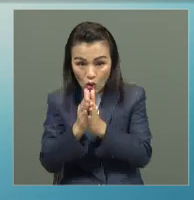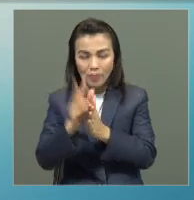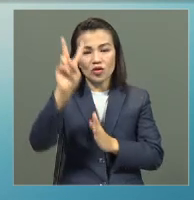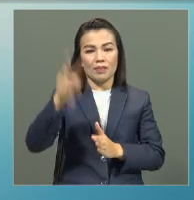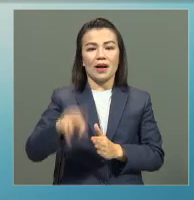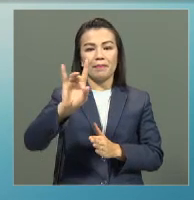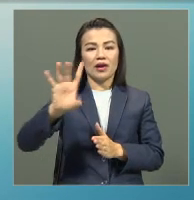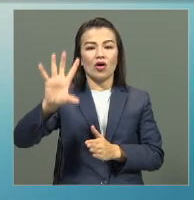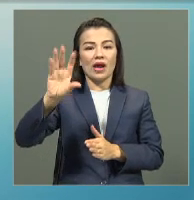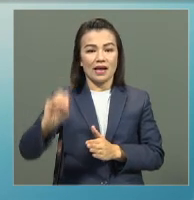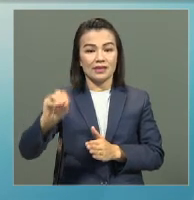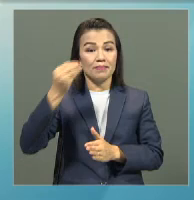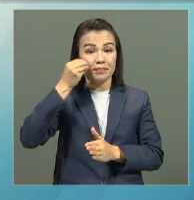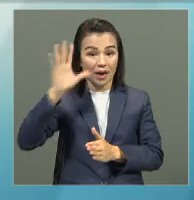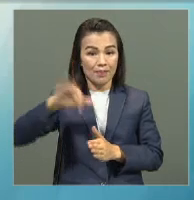2850